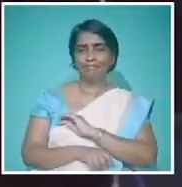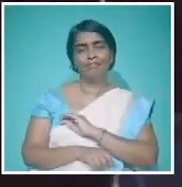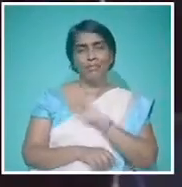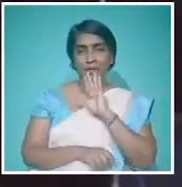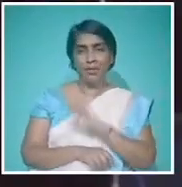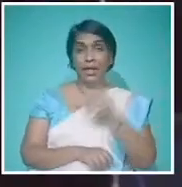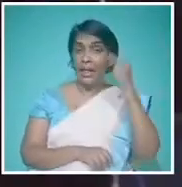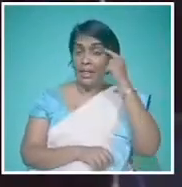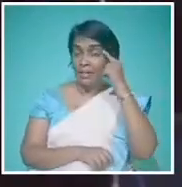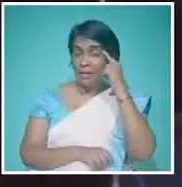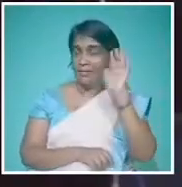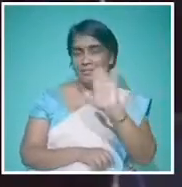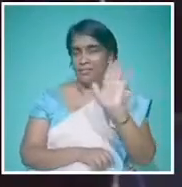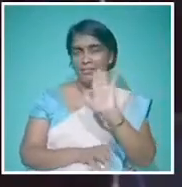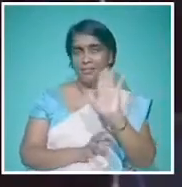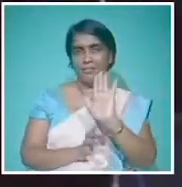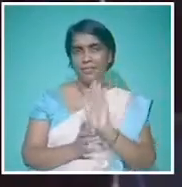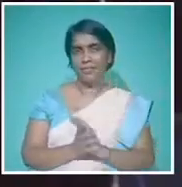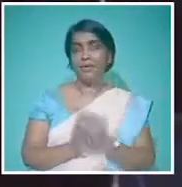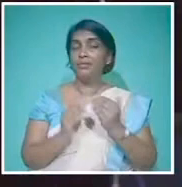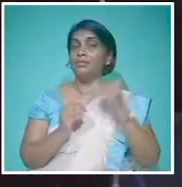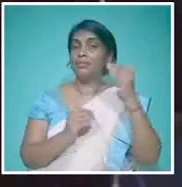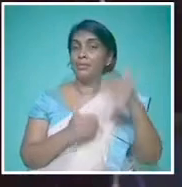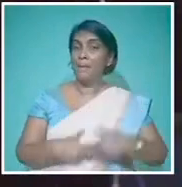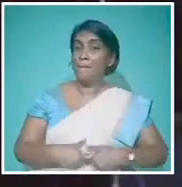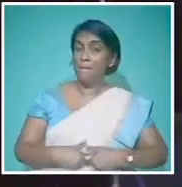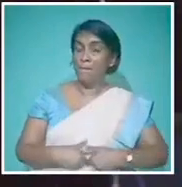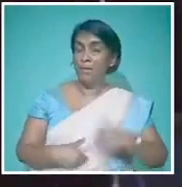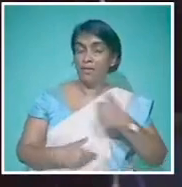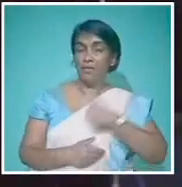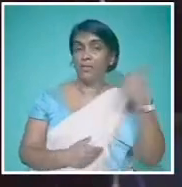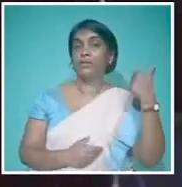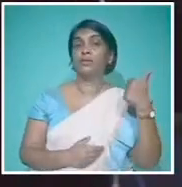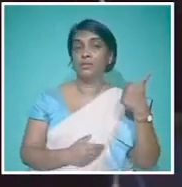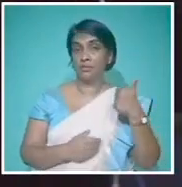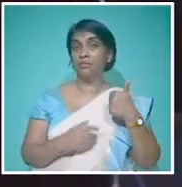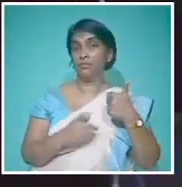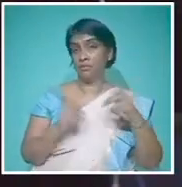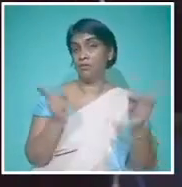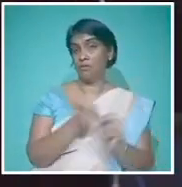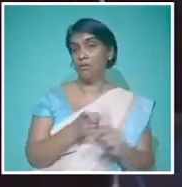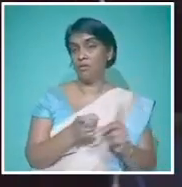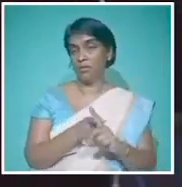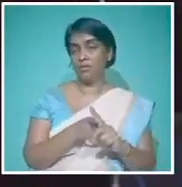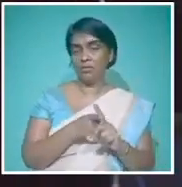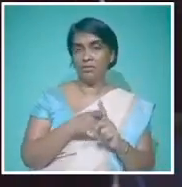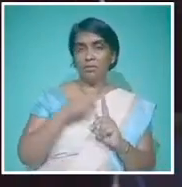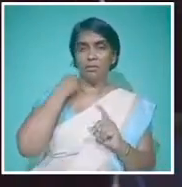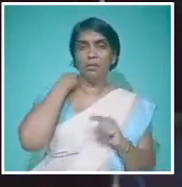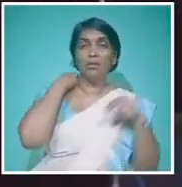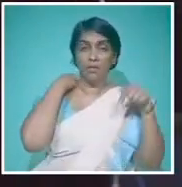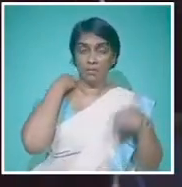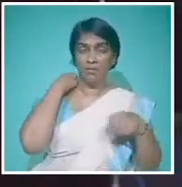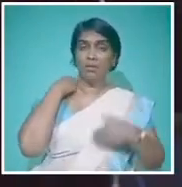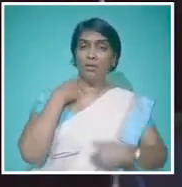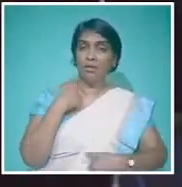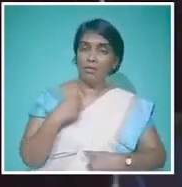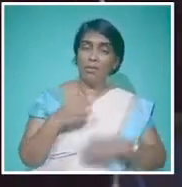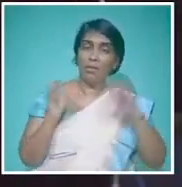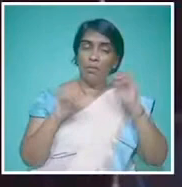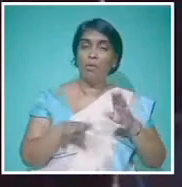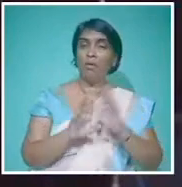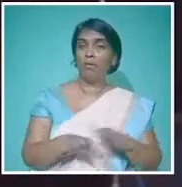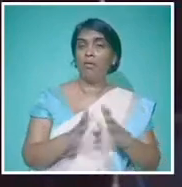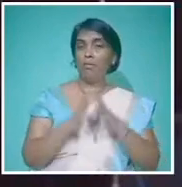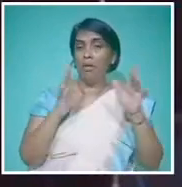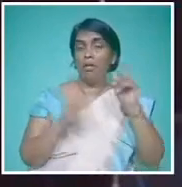කියලා එහෙම හිතන්න එපා. මීළඟට බඩගින්න මීළඟට යුද්ධ කරන්න පටන් ගන්න. දැනට බඩගින්නේ නිරාහාරව ඉන්න දරුවෝ